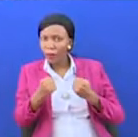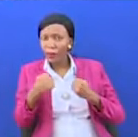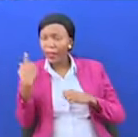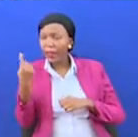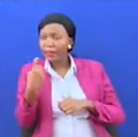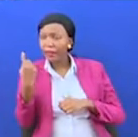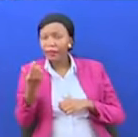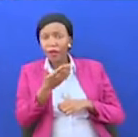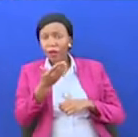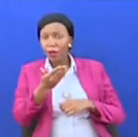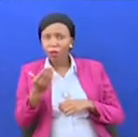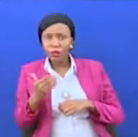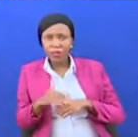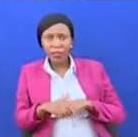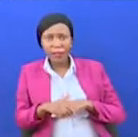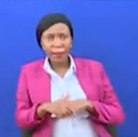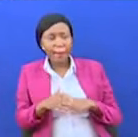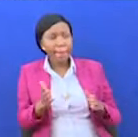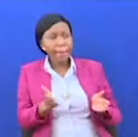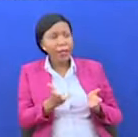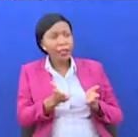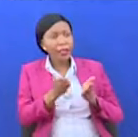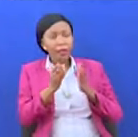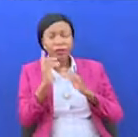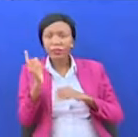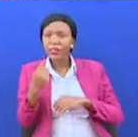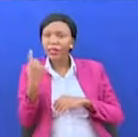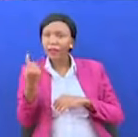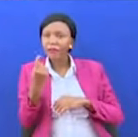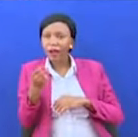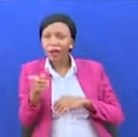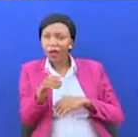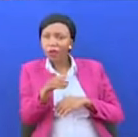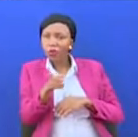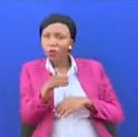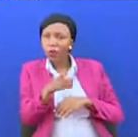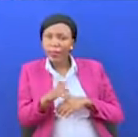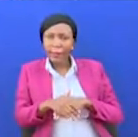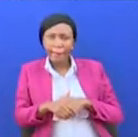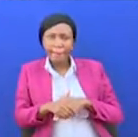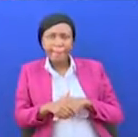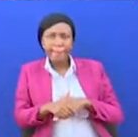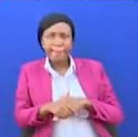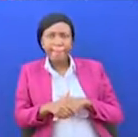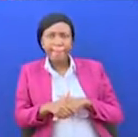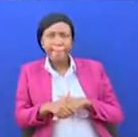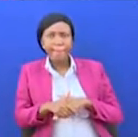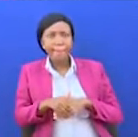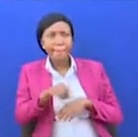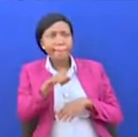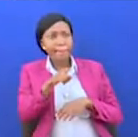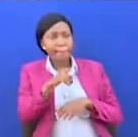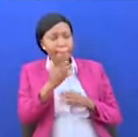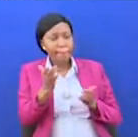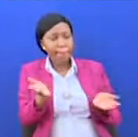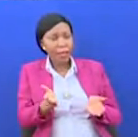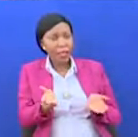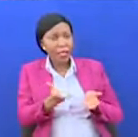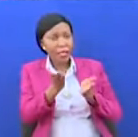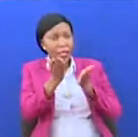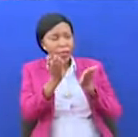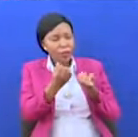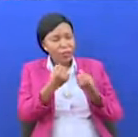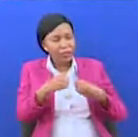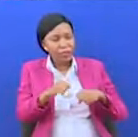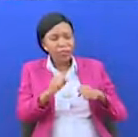lolote na maendeleo ya taifa lolote ni kodi, na ili miradi ya maendeleo iweze kutekelezeka hata